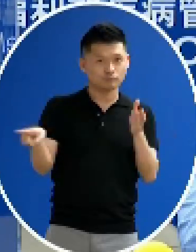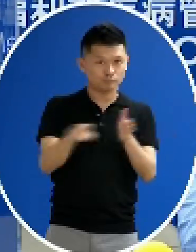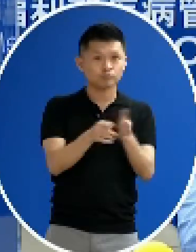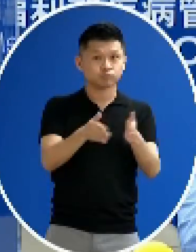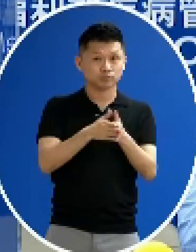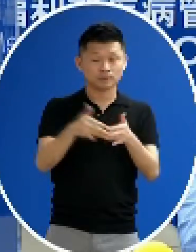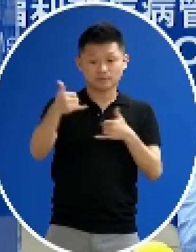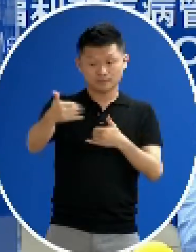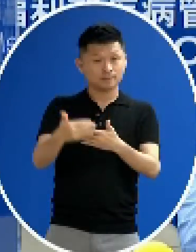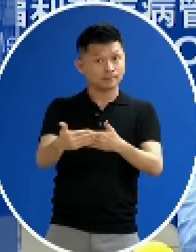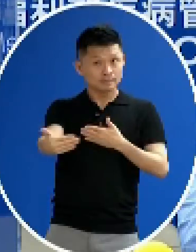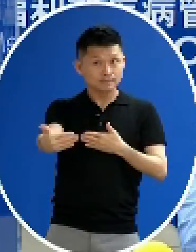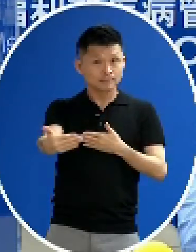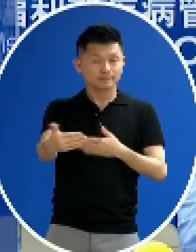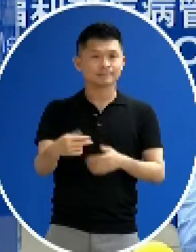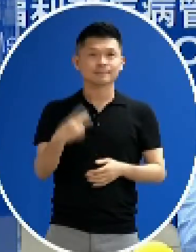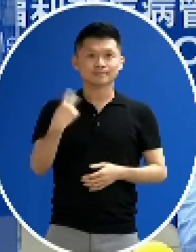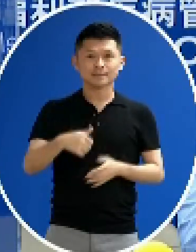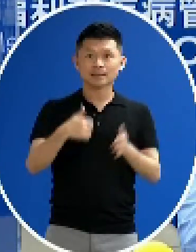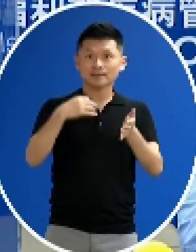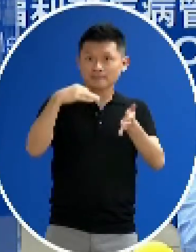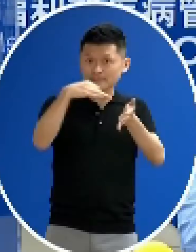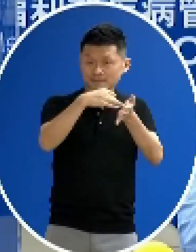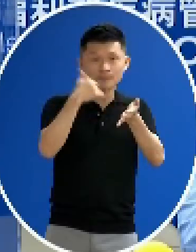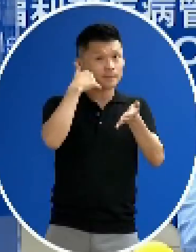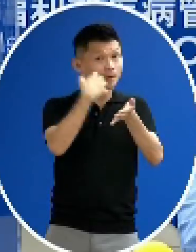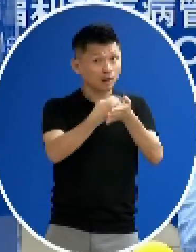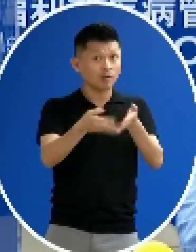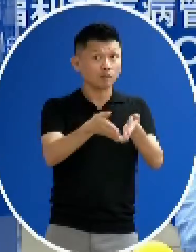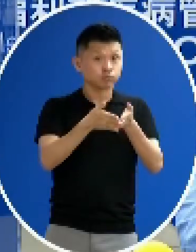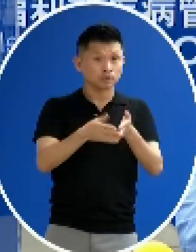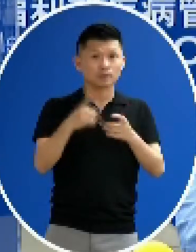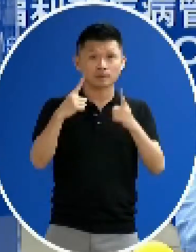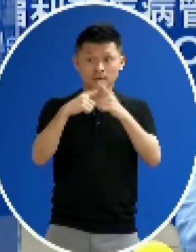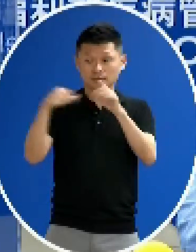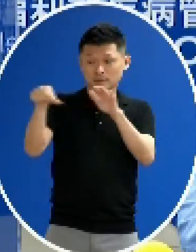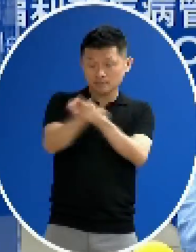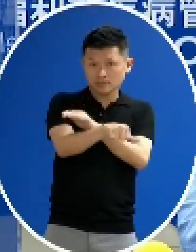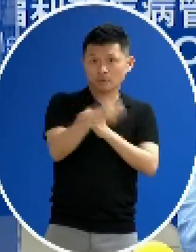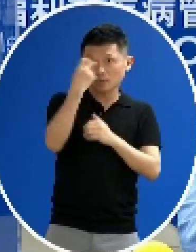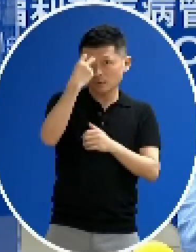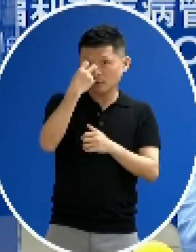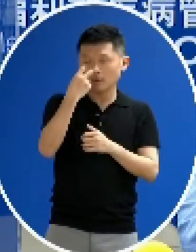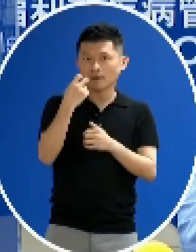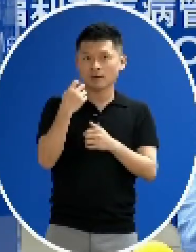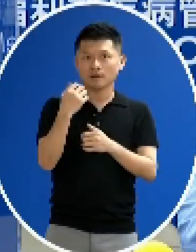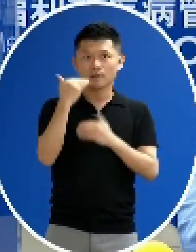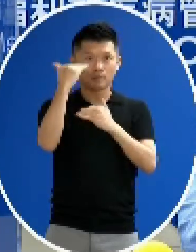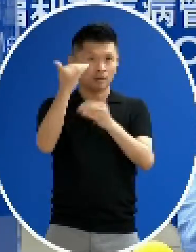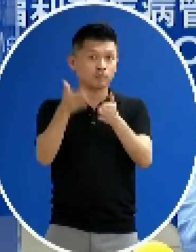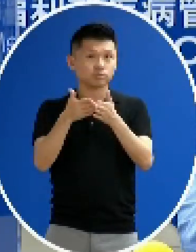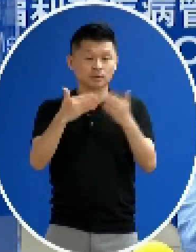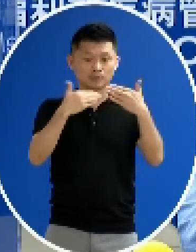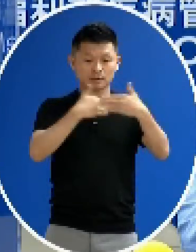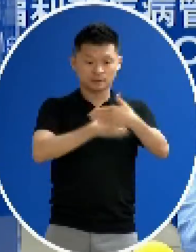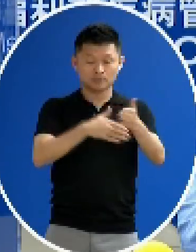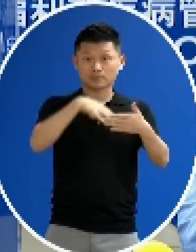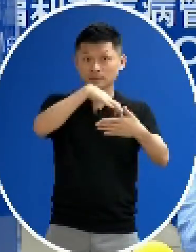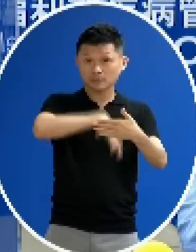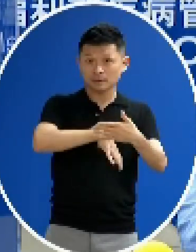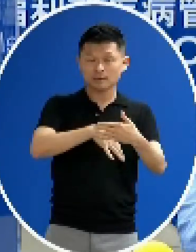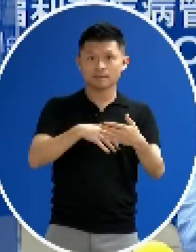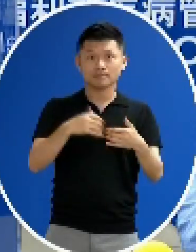保持安全距离，4连制，哈，人流管制哈，在哈等于是在室内的空间要每